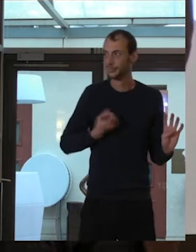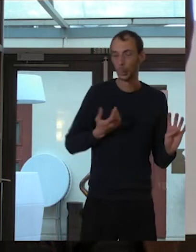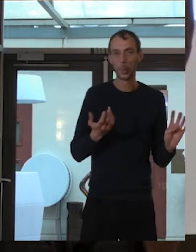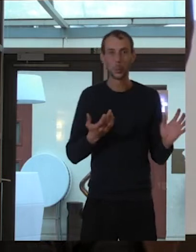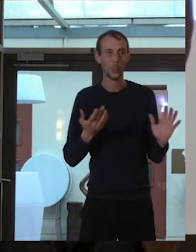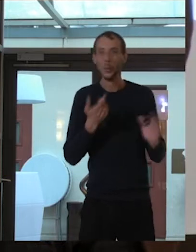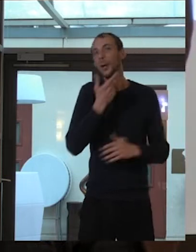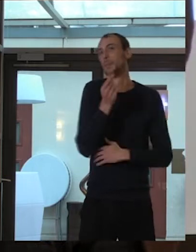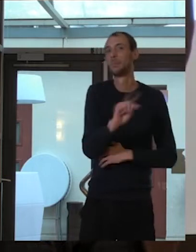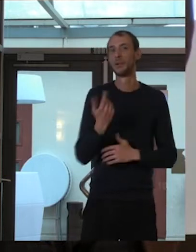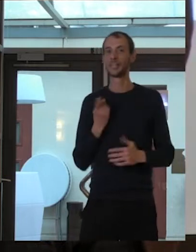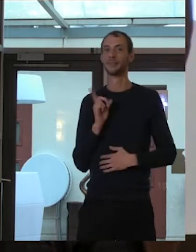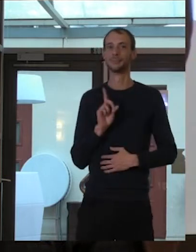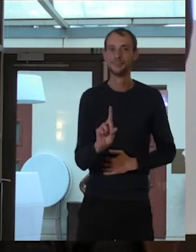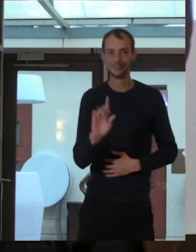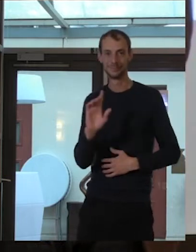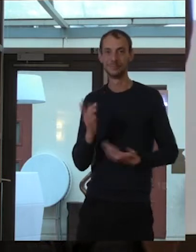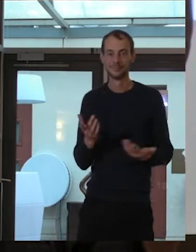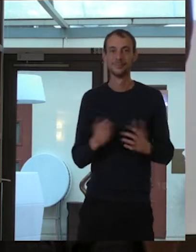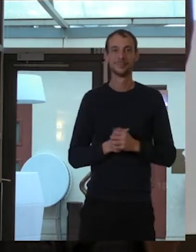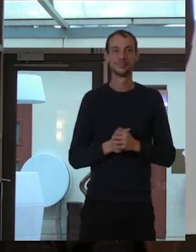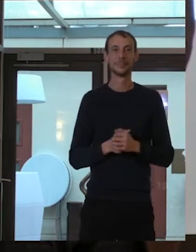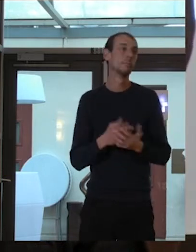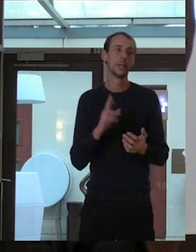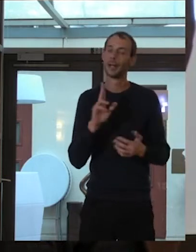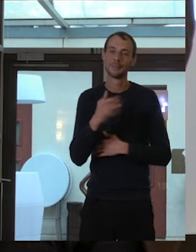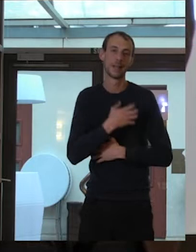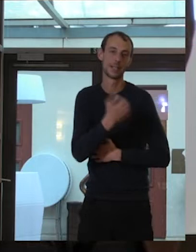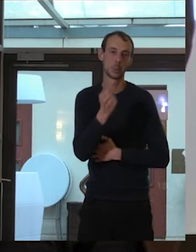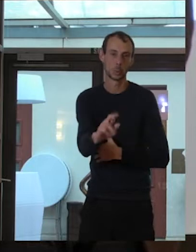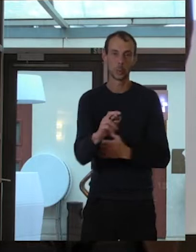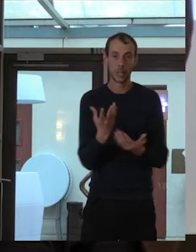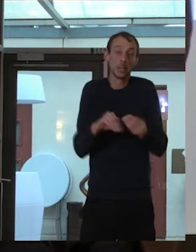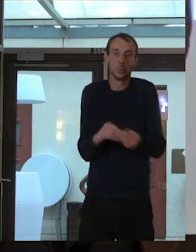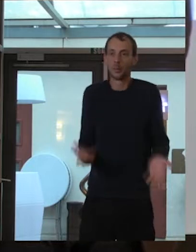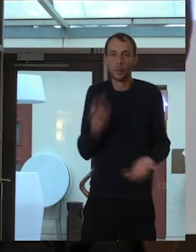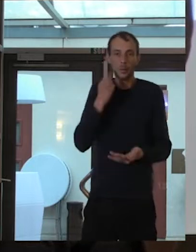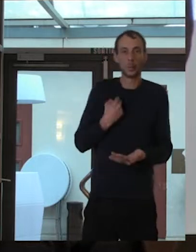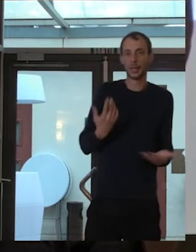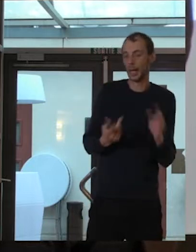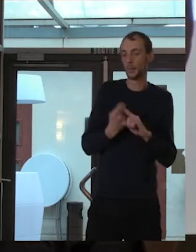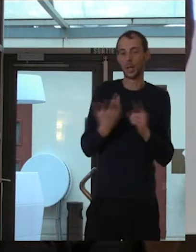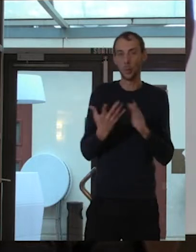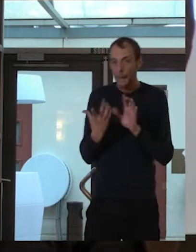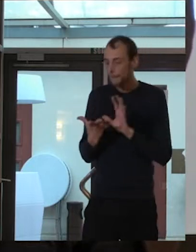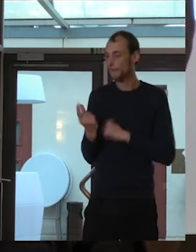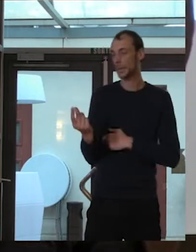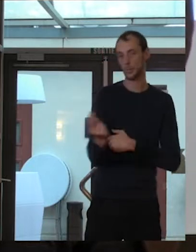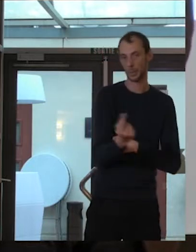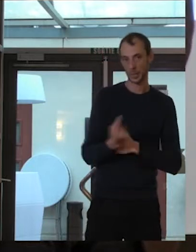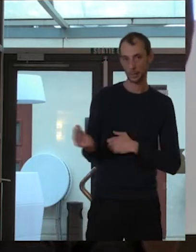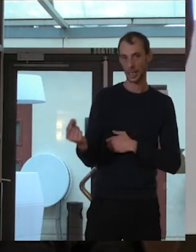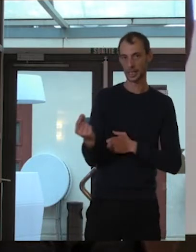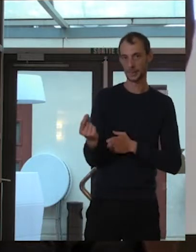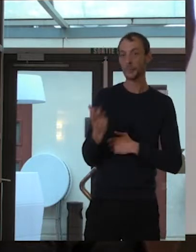riche. J'en termine, j'évoquais la dimension partenariale. La dimension partenariale pour la ville de Bordeaux, c'est aussi s'appuyer sur